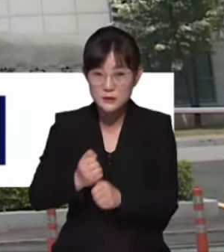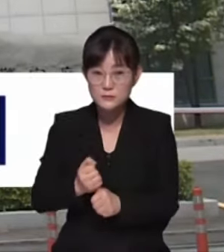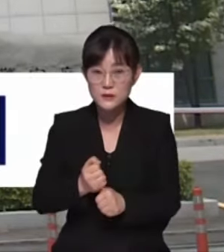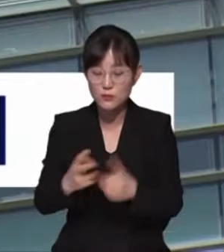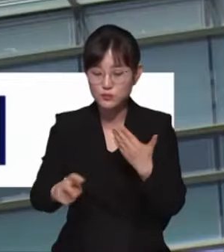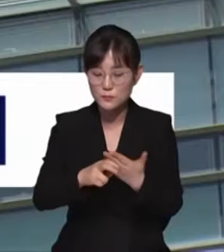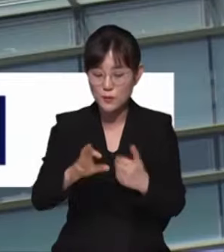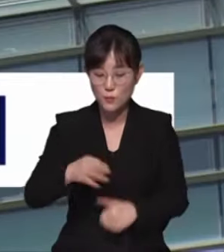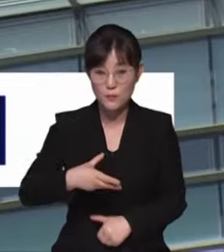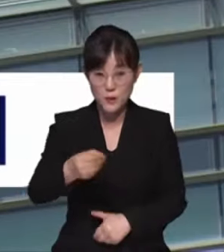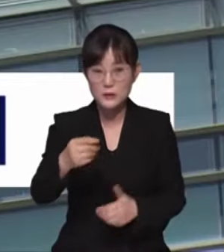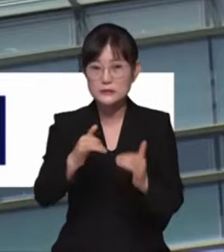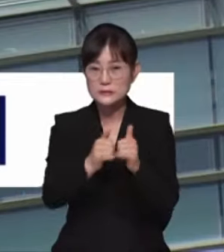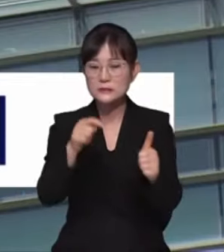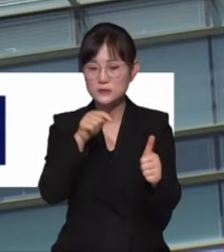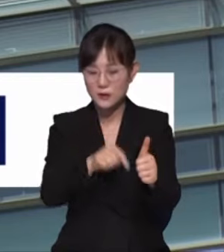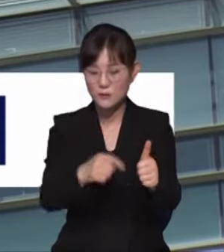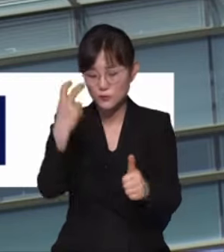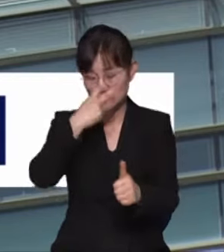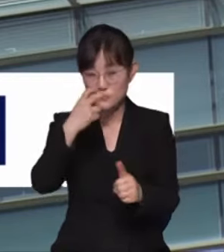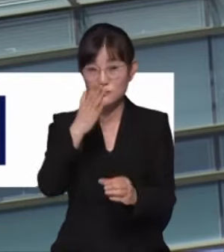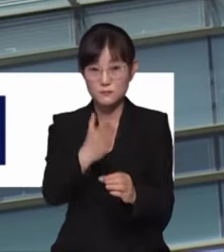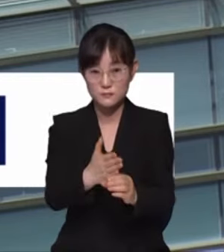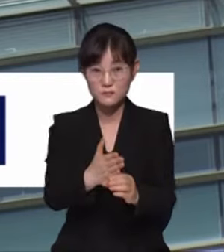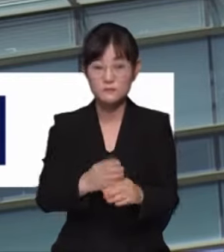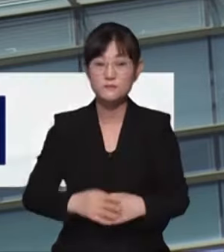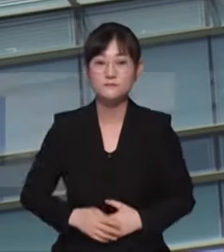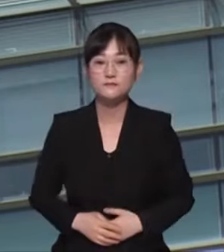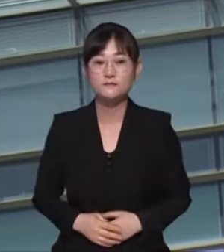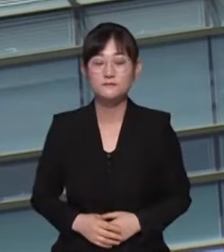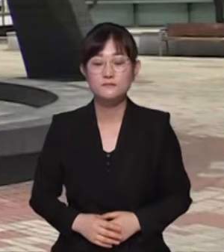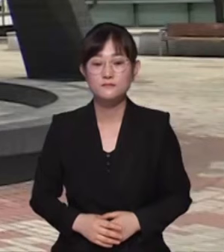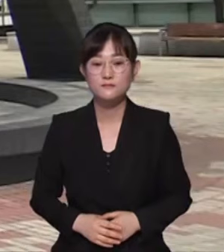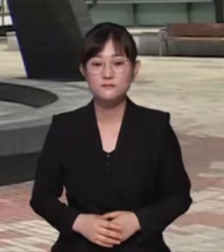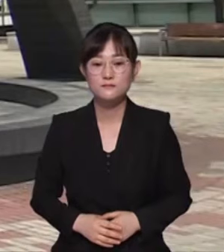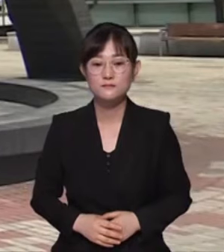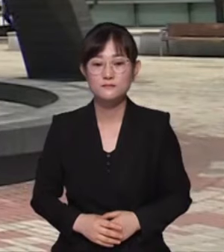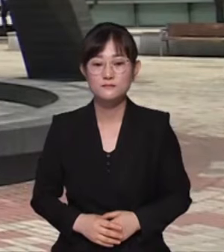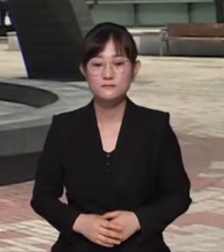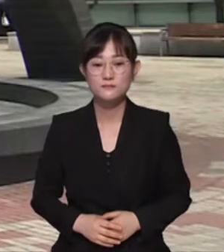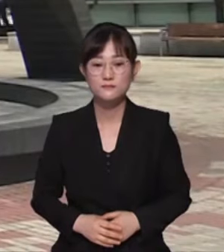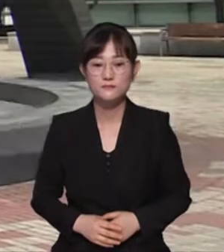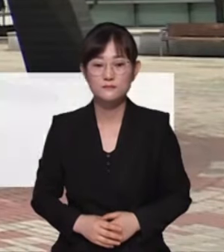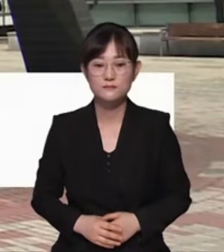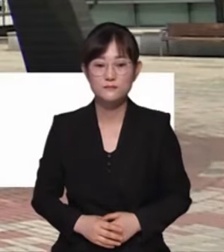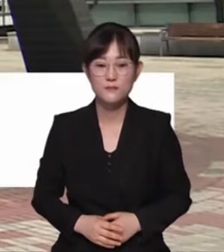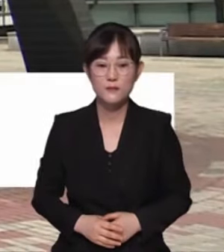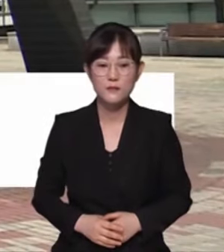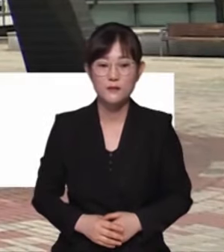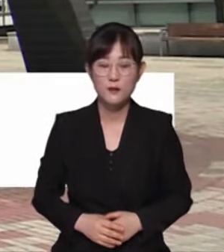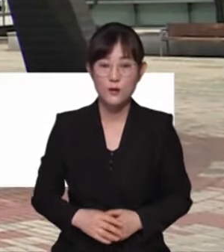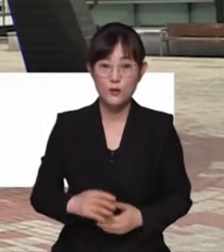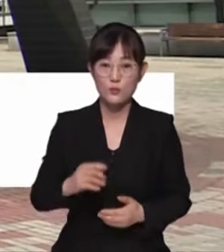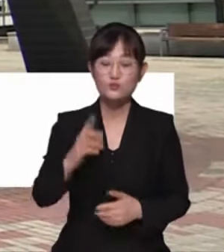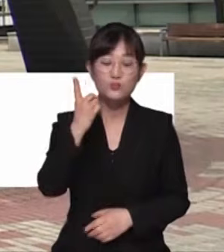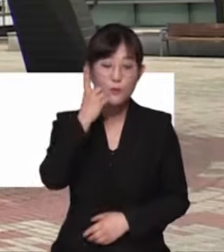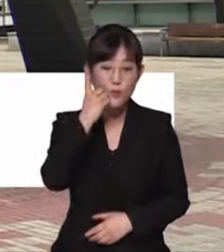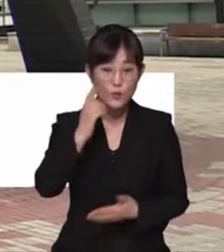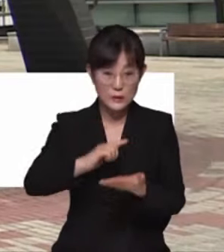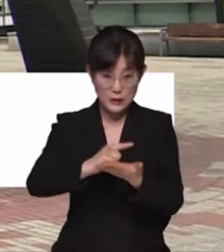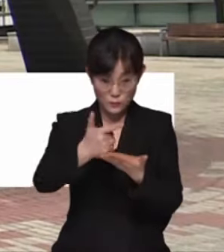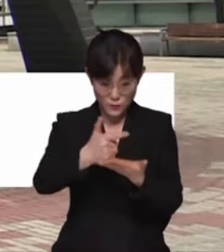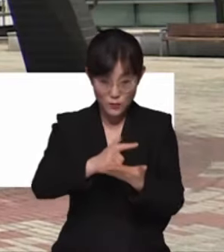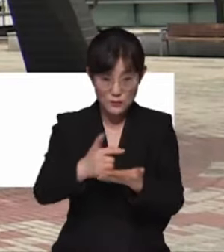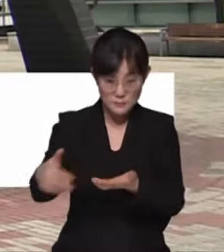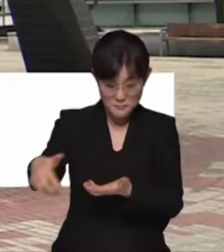대부업체 일당이 협박범일 가능성이 높다고 보고 수사를 벌이고 있습니다. 앞으로 휴대폰하고 노트북